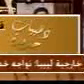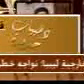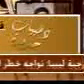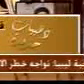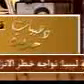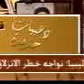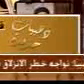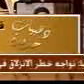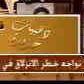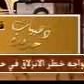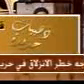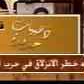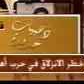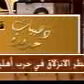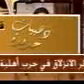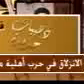يربطهم ببعض.